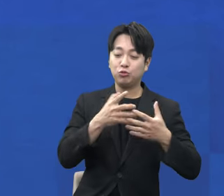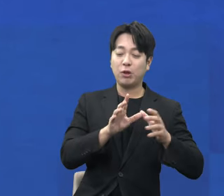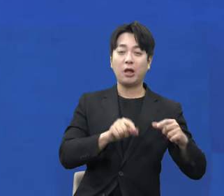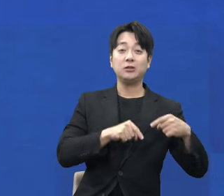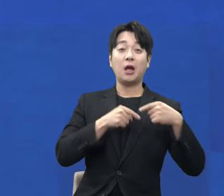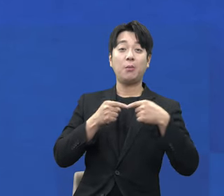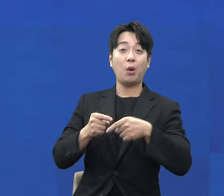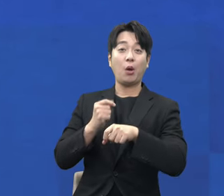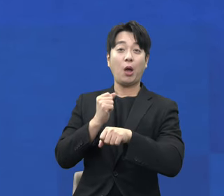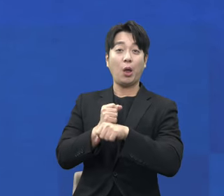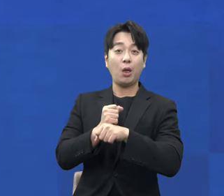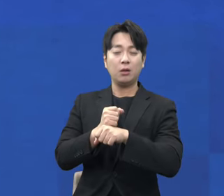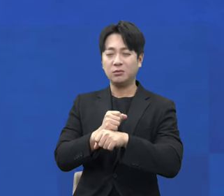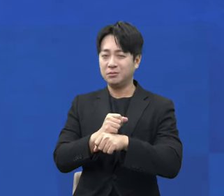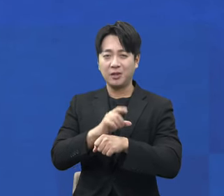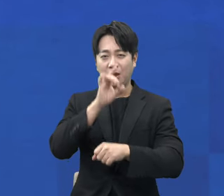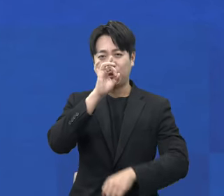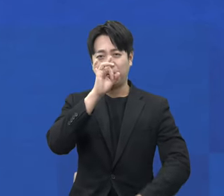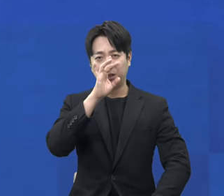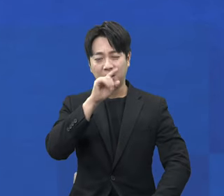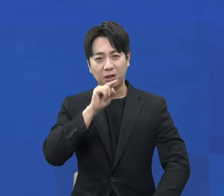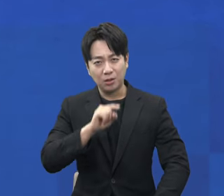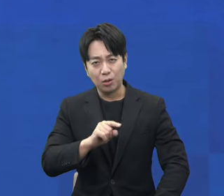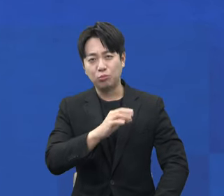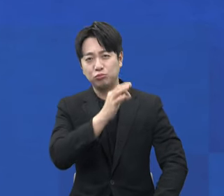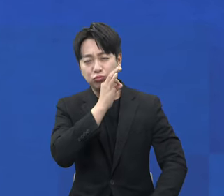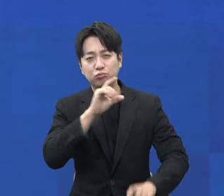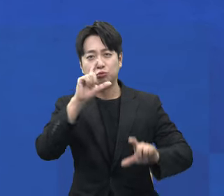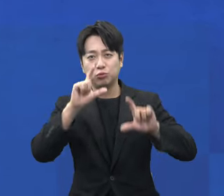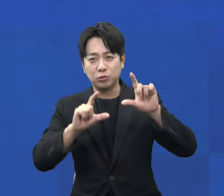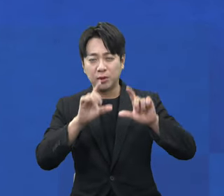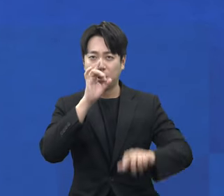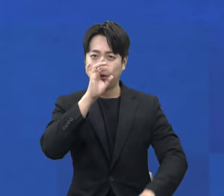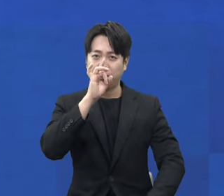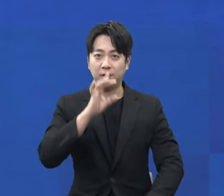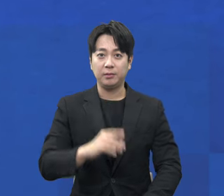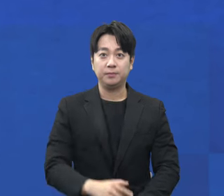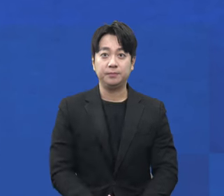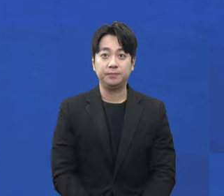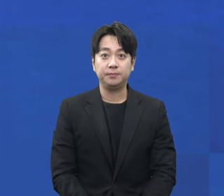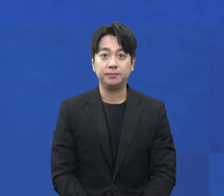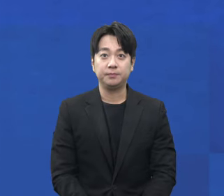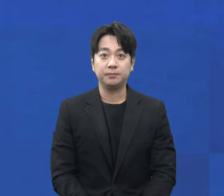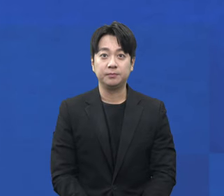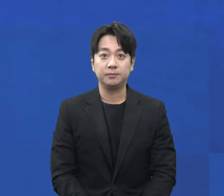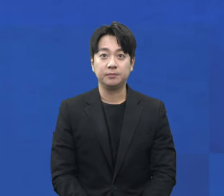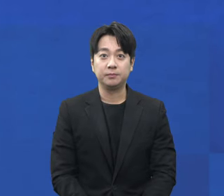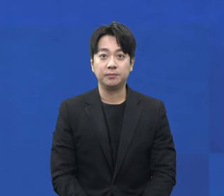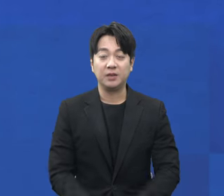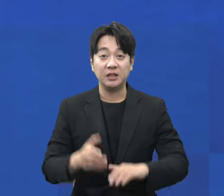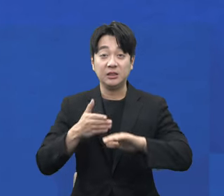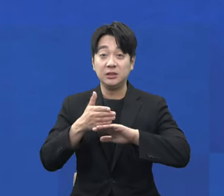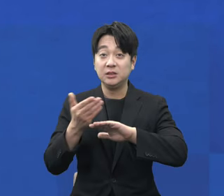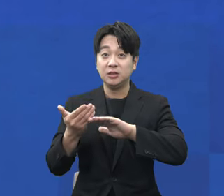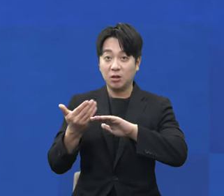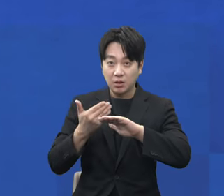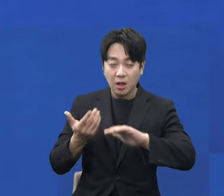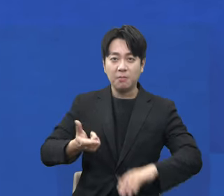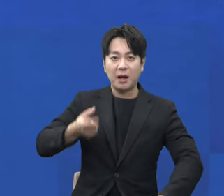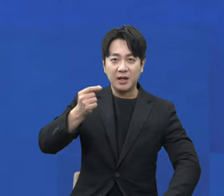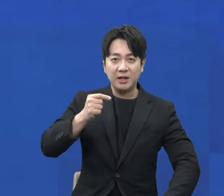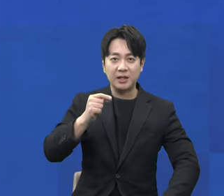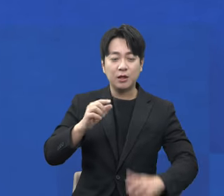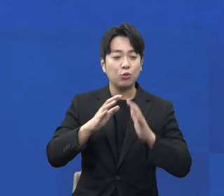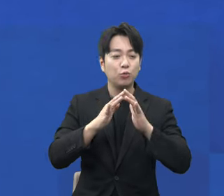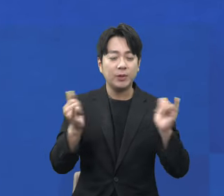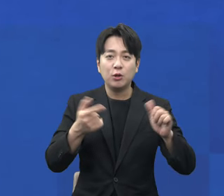아닙니다. 그럼 염치 없는 짓은 한번 했으면 좋합니다. 더 늦기 전에 국민들 탄핵투쟁